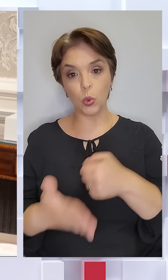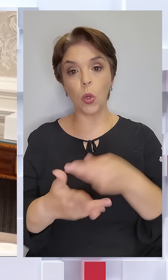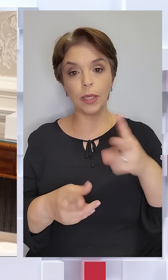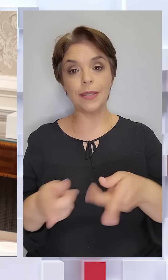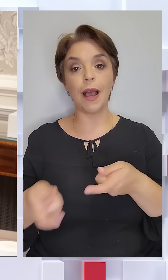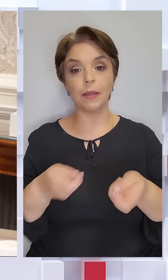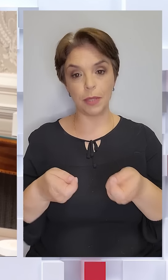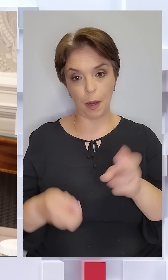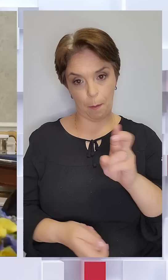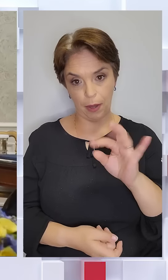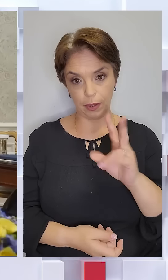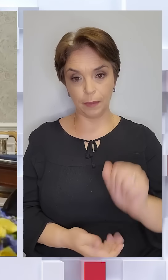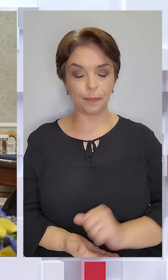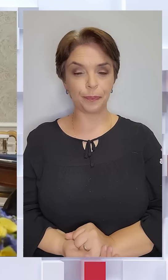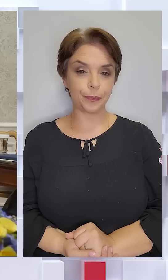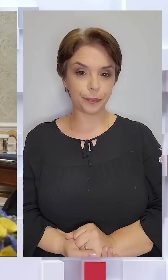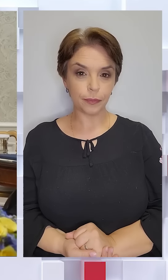кінця адміністрації Байдена.